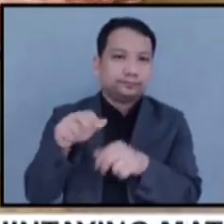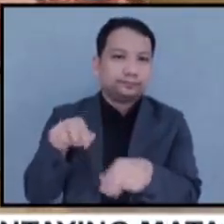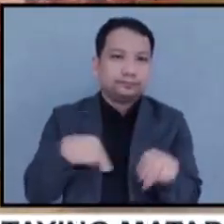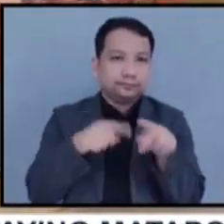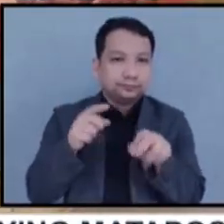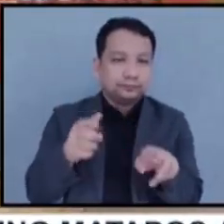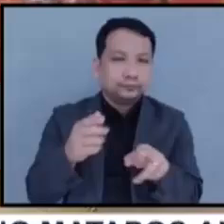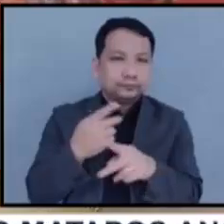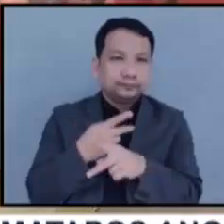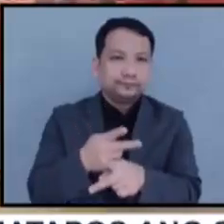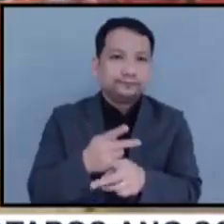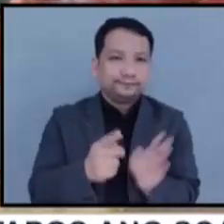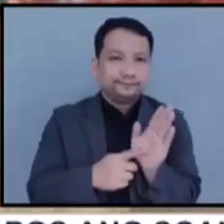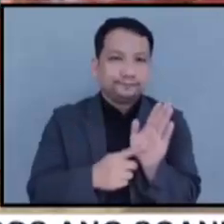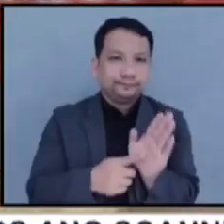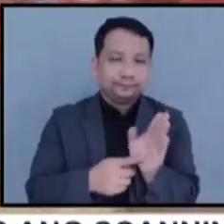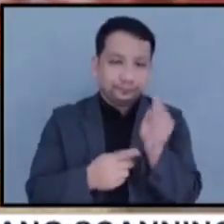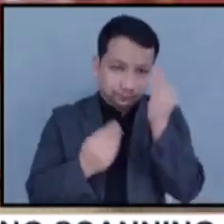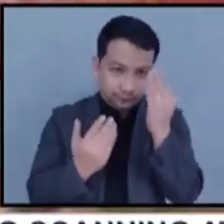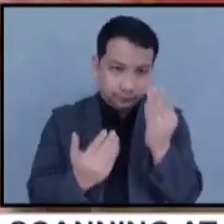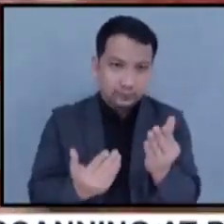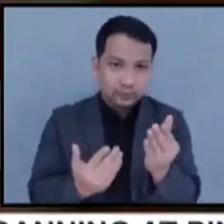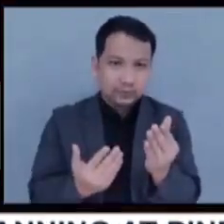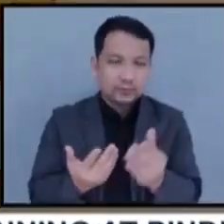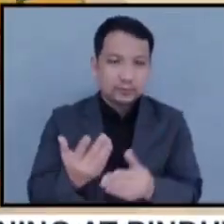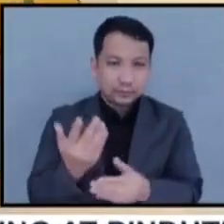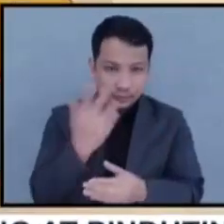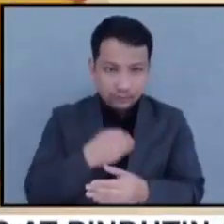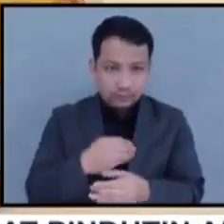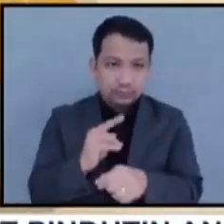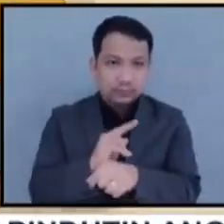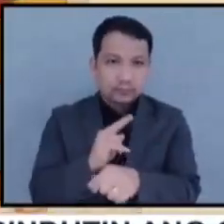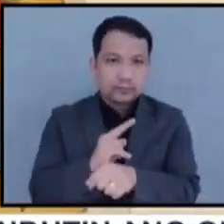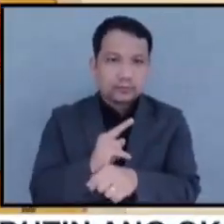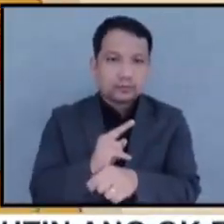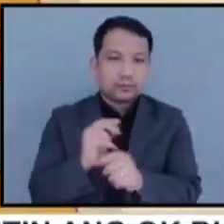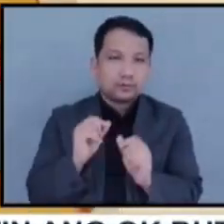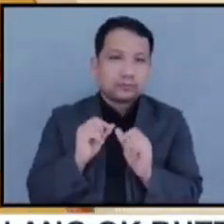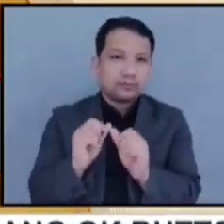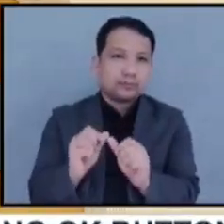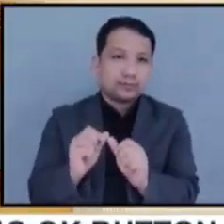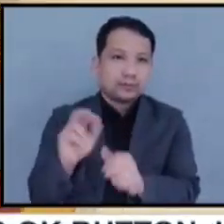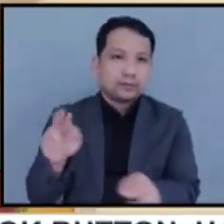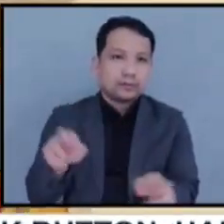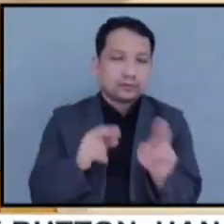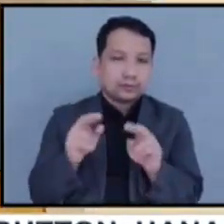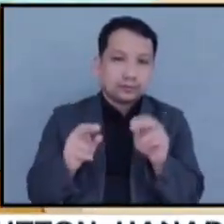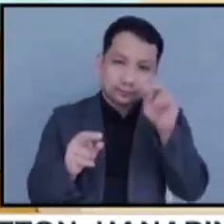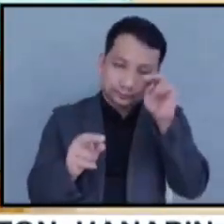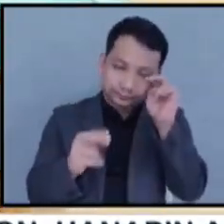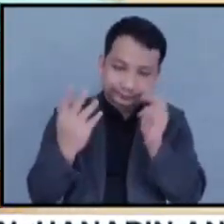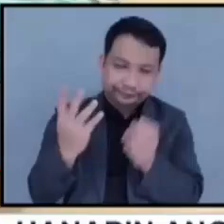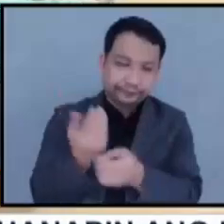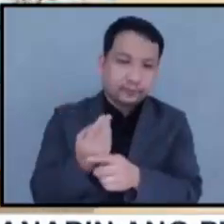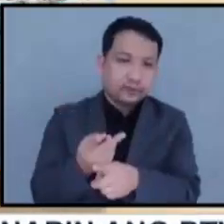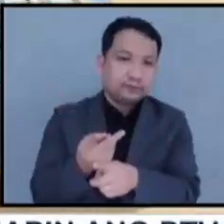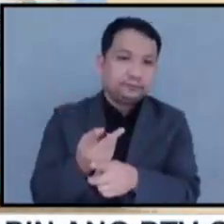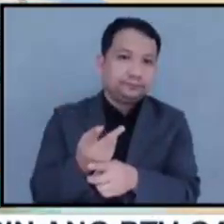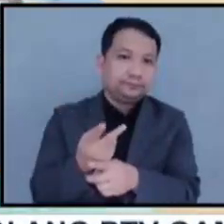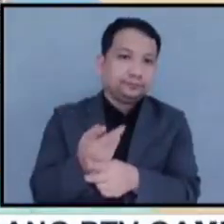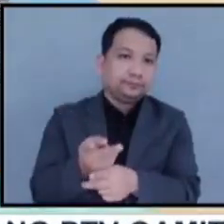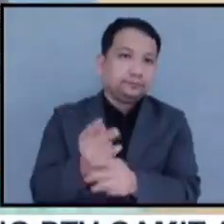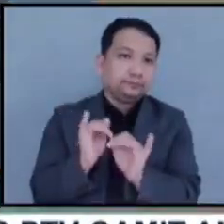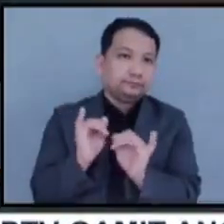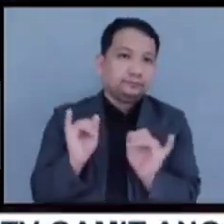po nating i-promote na mas maganda pong gumamit ng mga sustainable na produkto para po maiwasan